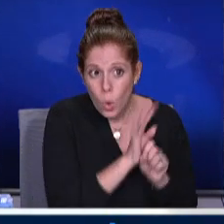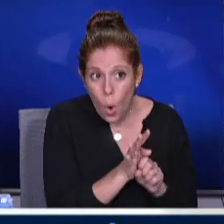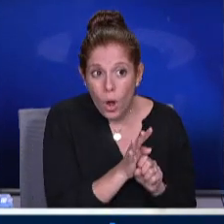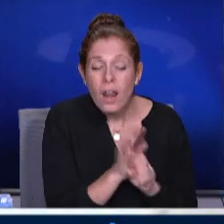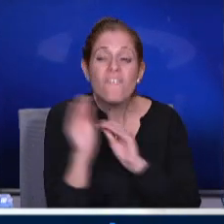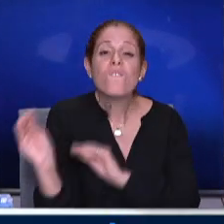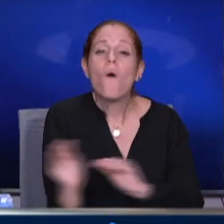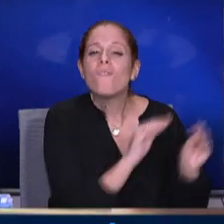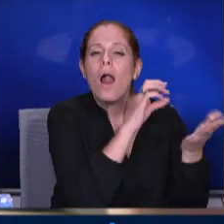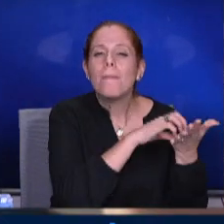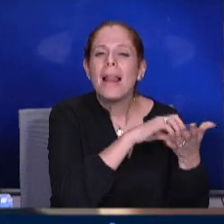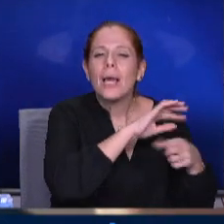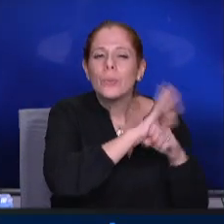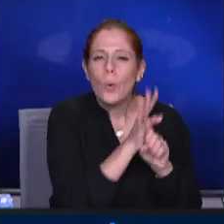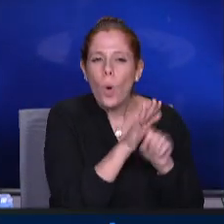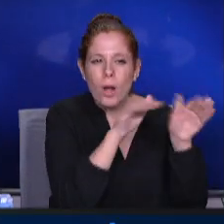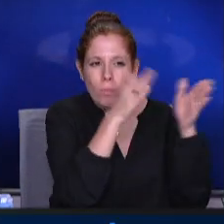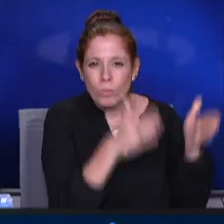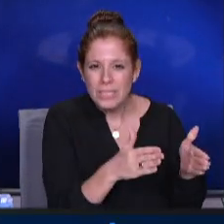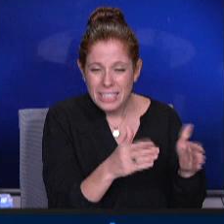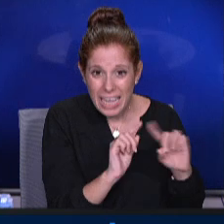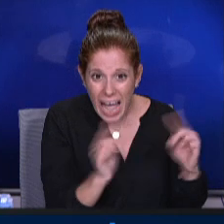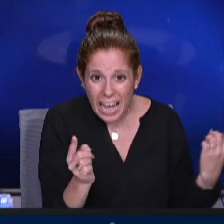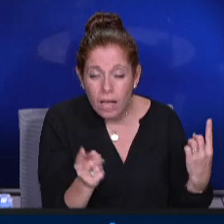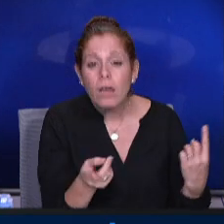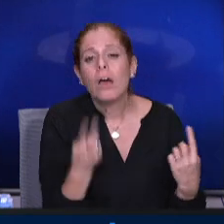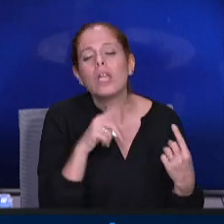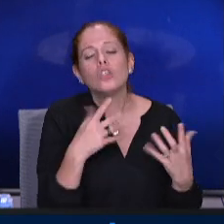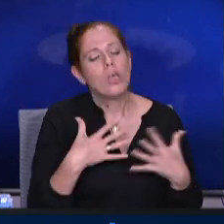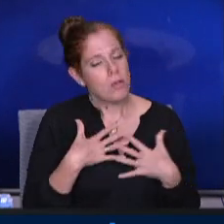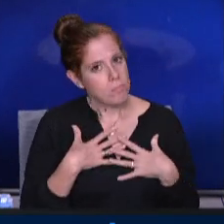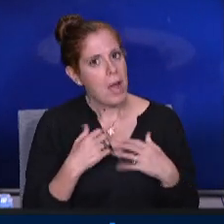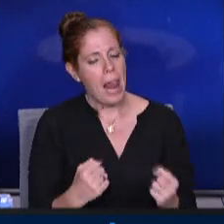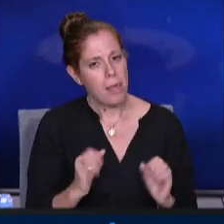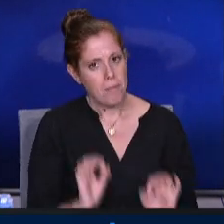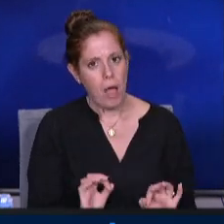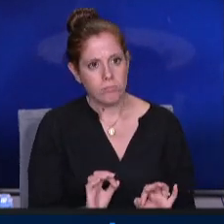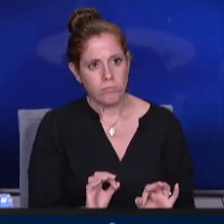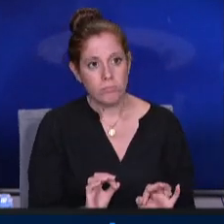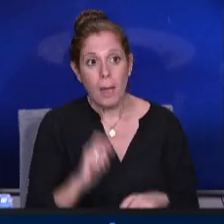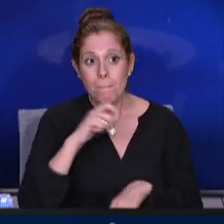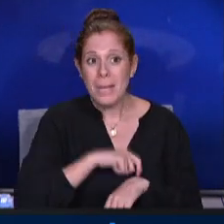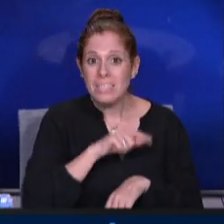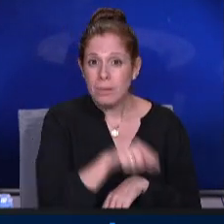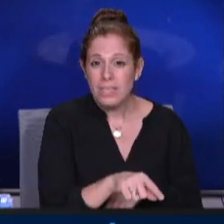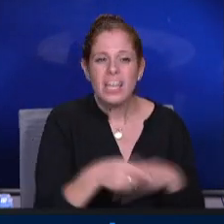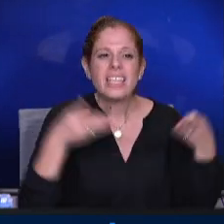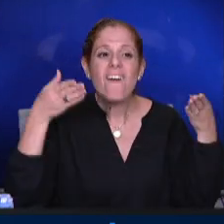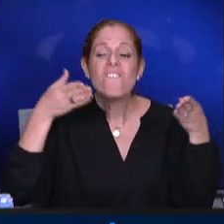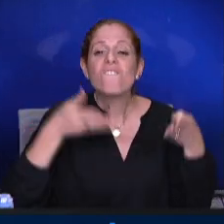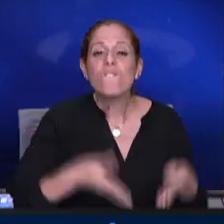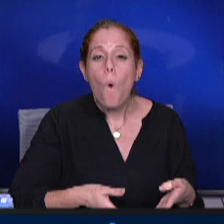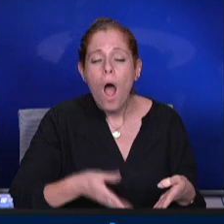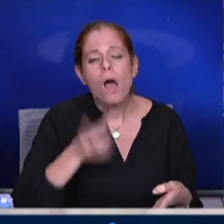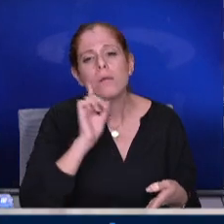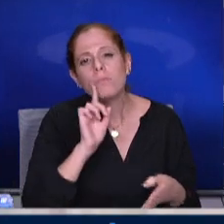עברה למחלקת קורונה במוסד סיעודי אחר, היה שהיא מתאוששת ומחלימה. בזמן הזה היא הייתה קבורה תחת שם